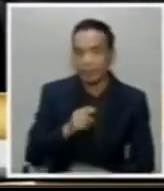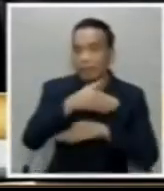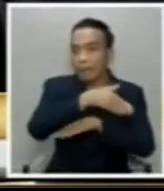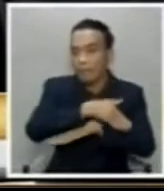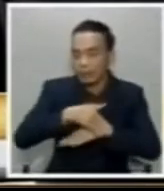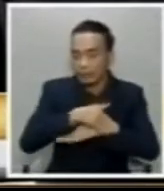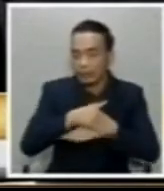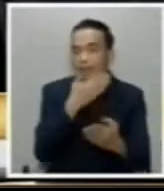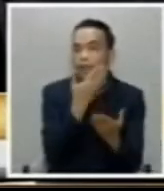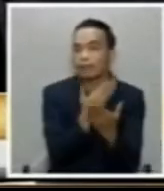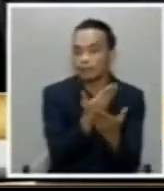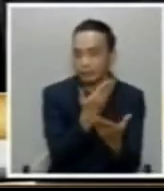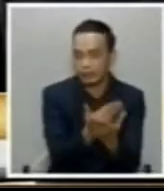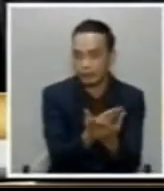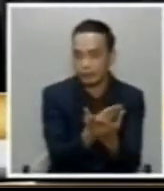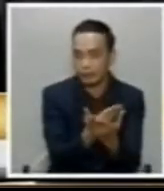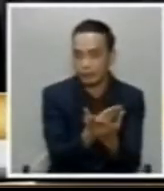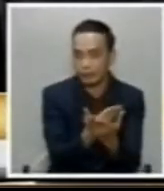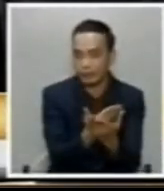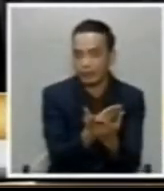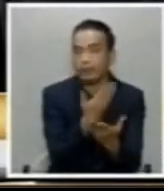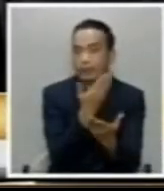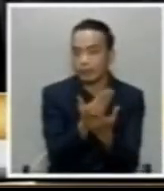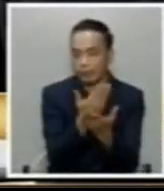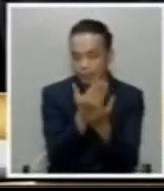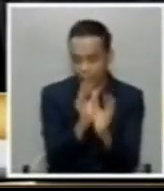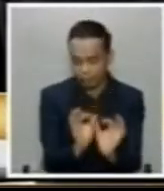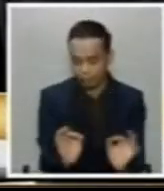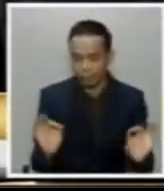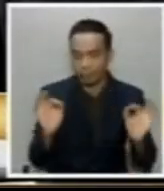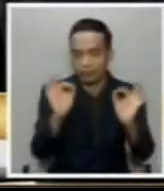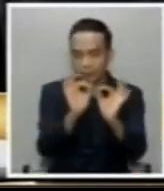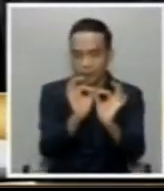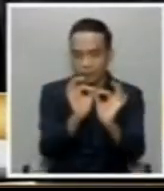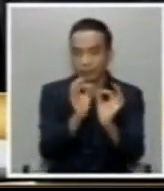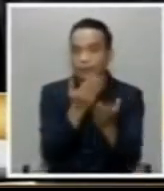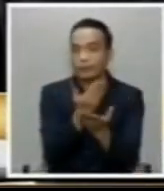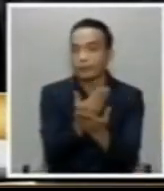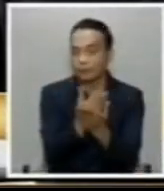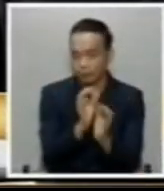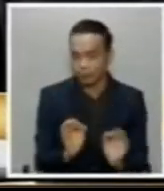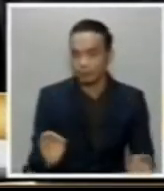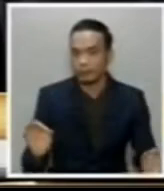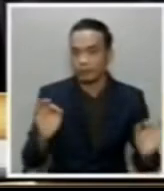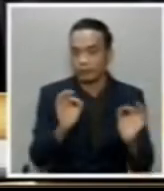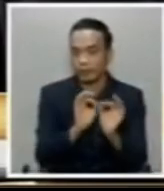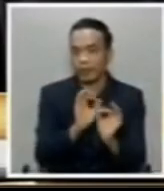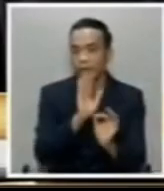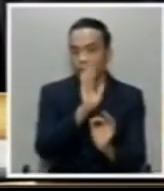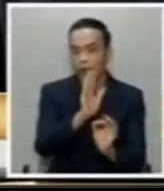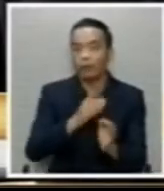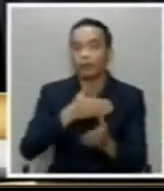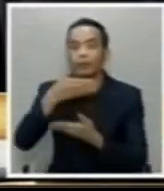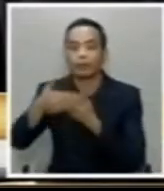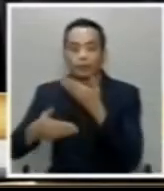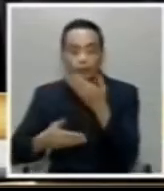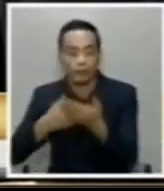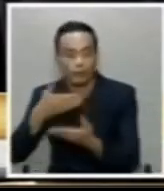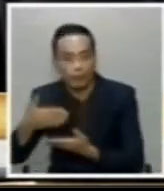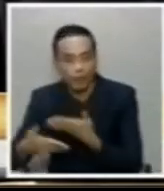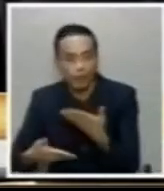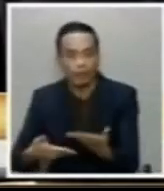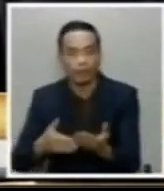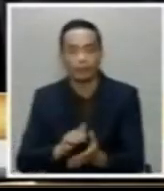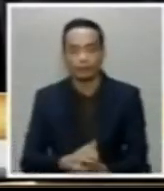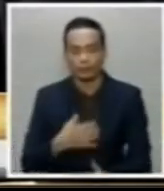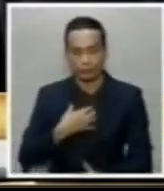เงินแล้วการเงินที่สำคัญด้วยนะครับเป็นการเงินที่อยู่ในระบบของตลาดทุนนะครับผมอยาก